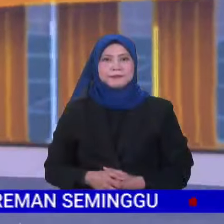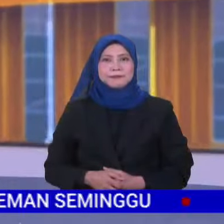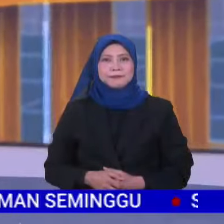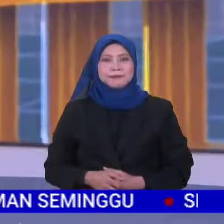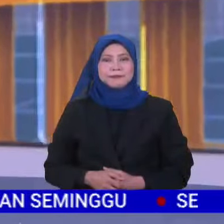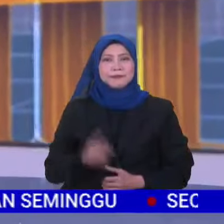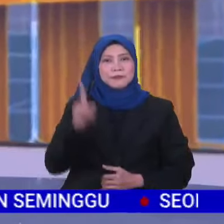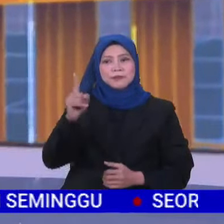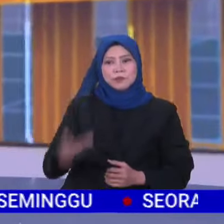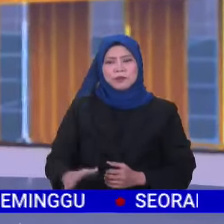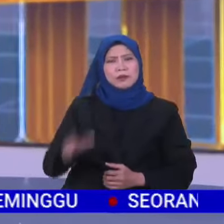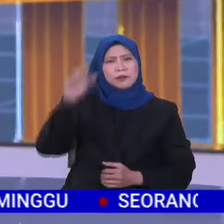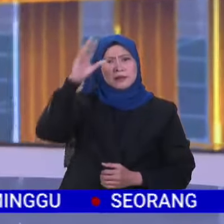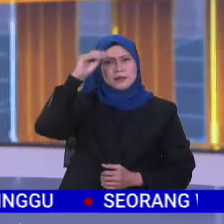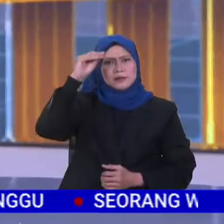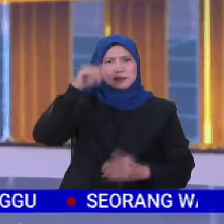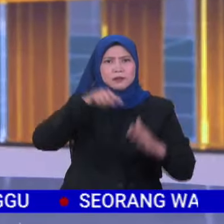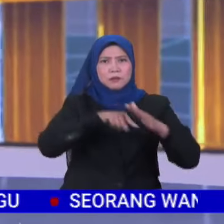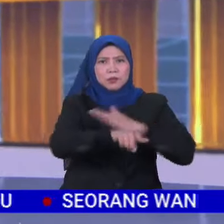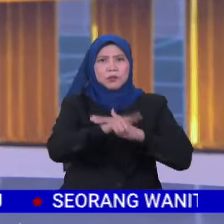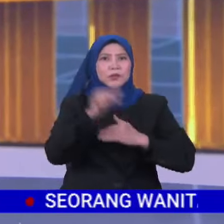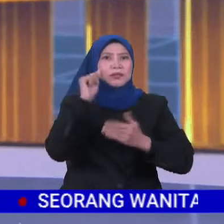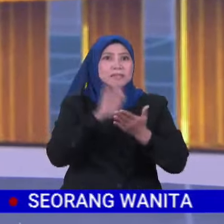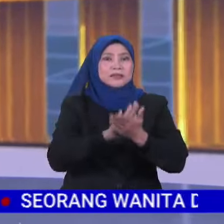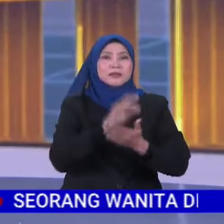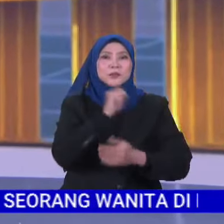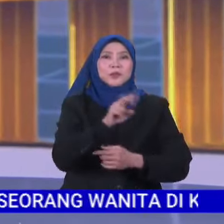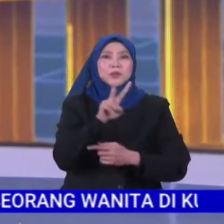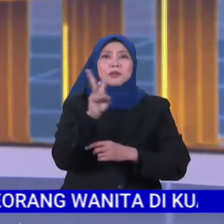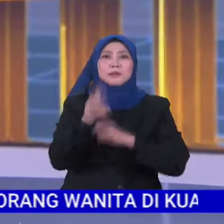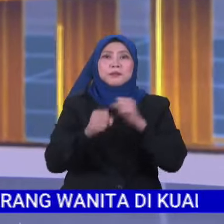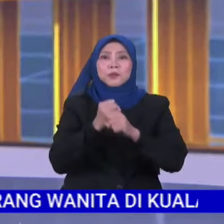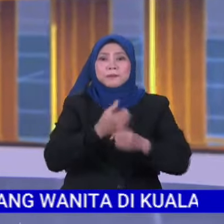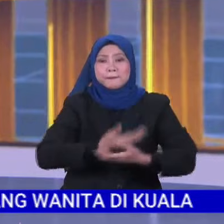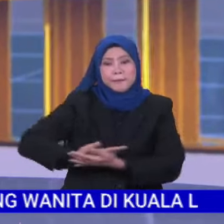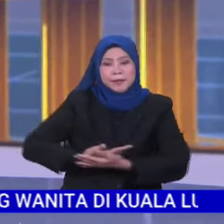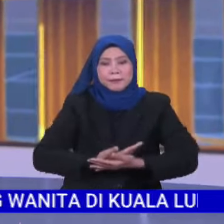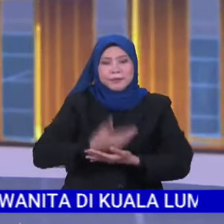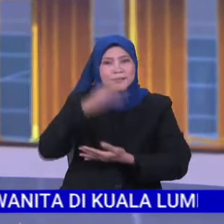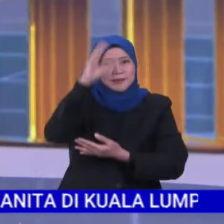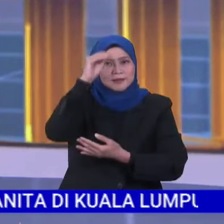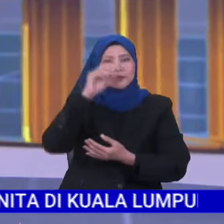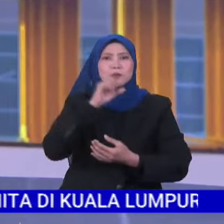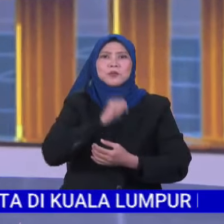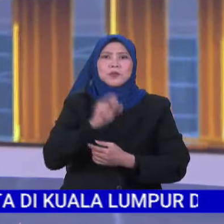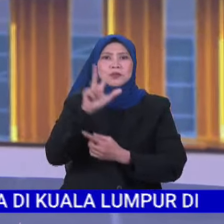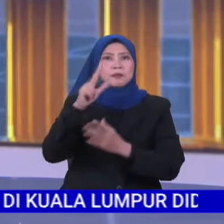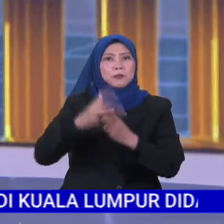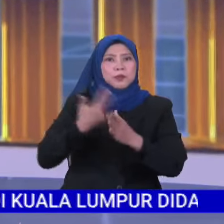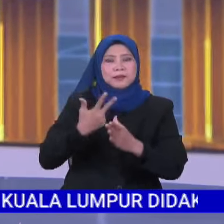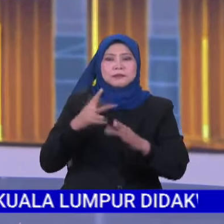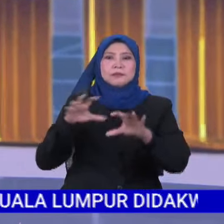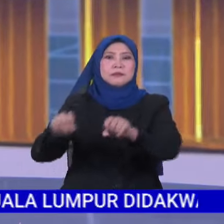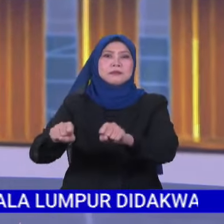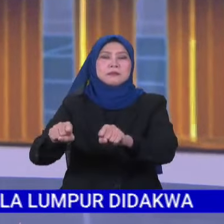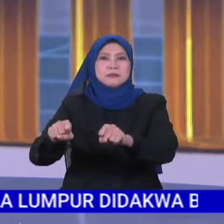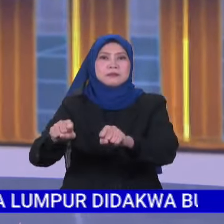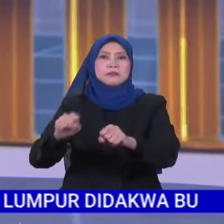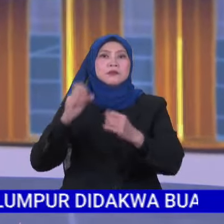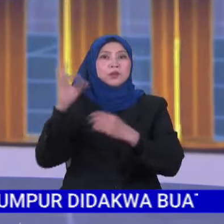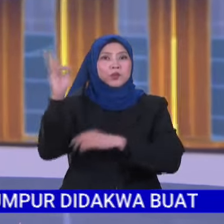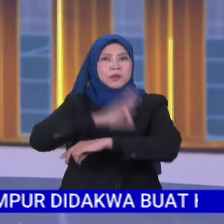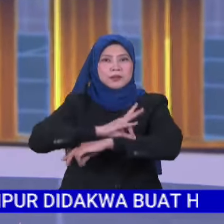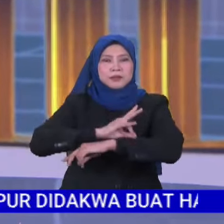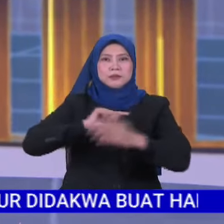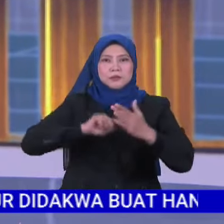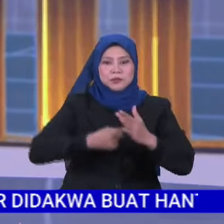seorang lelaki yang membunuh istri berusia 26 tahun dan by lelakinya berusia tiga bulan kiriman tujuh hari memulai